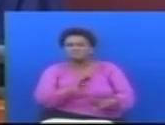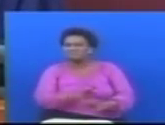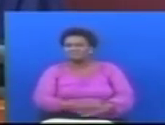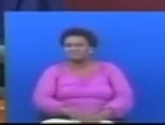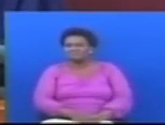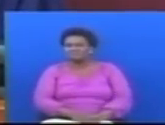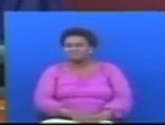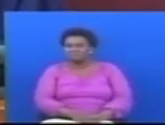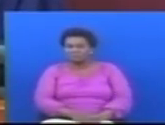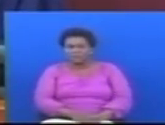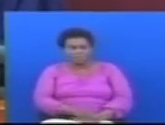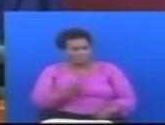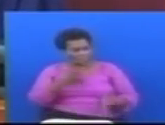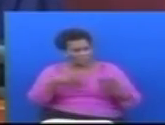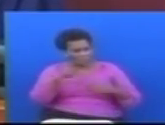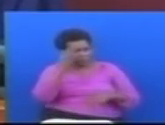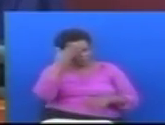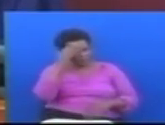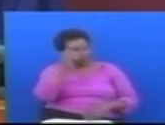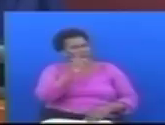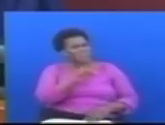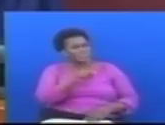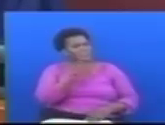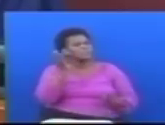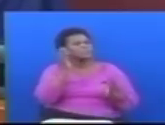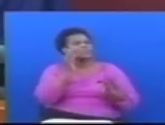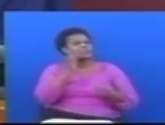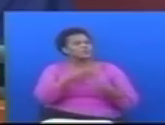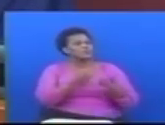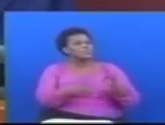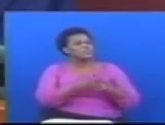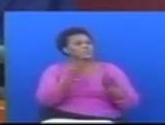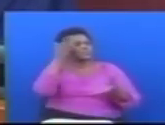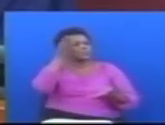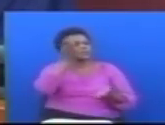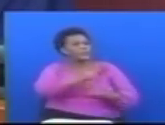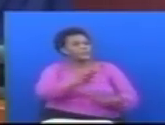Mheshimiwa Naibu Waziri Ujenzi, Uchukuzi na Mawasiliano,